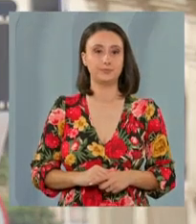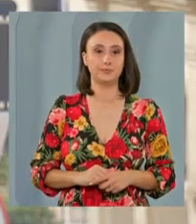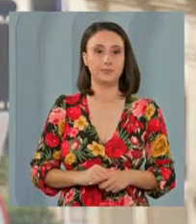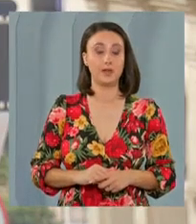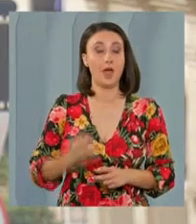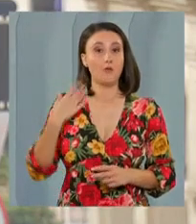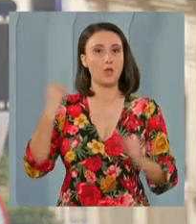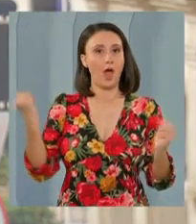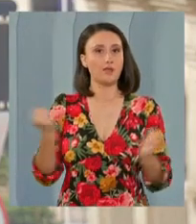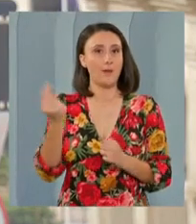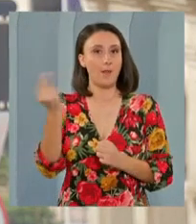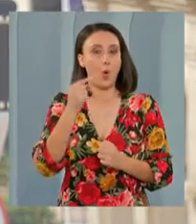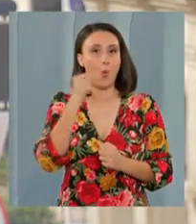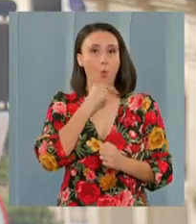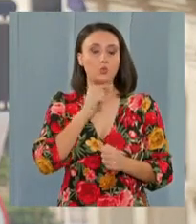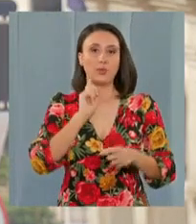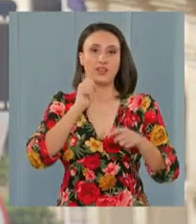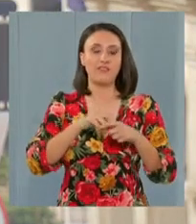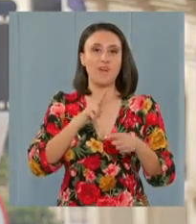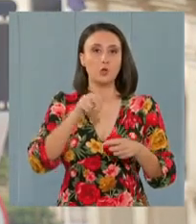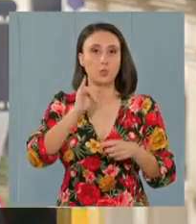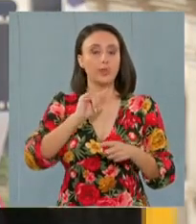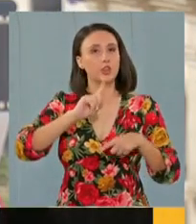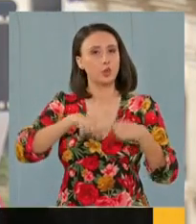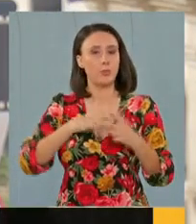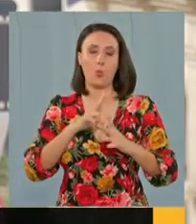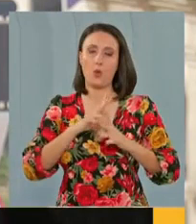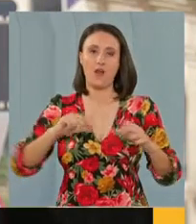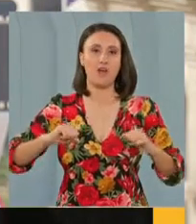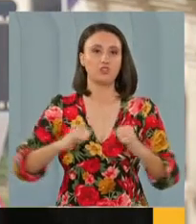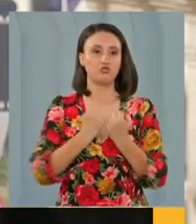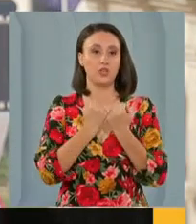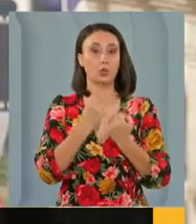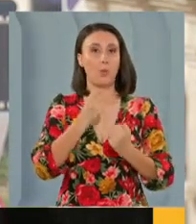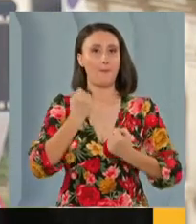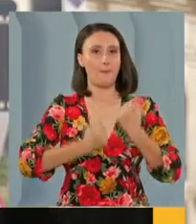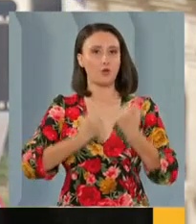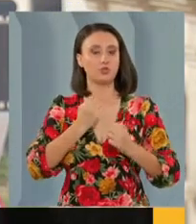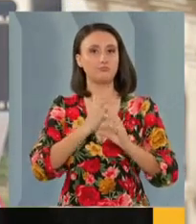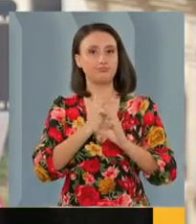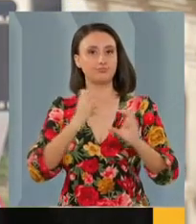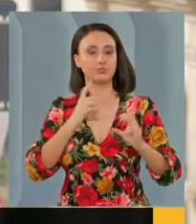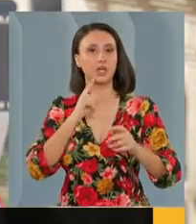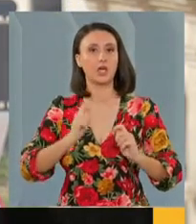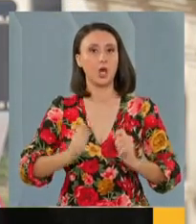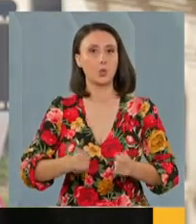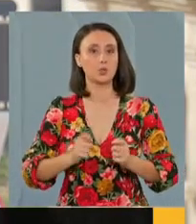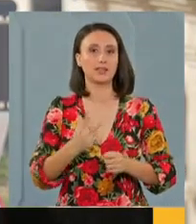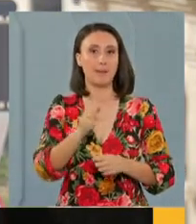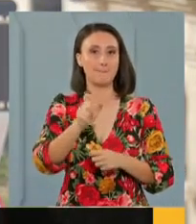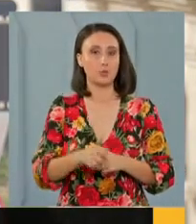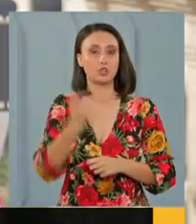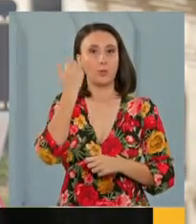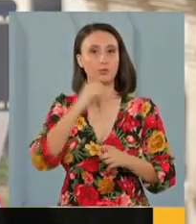A fost activat planul roșu de intervenție în județul Vaslui după un teribil accident între un autotren, o mașină și o căruță. 3 persoane